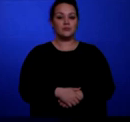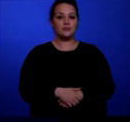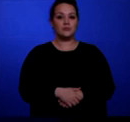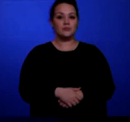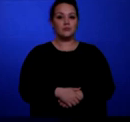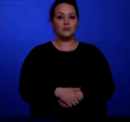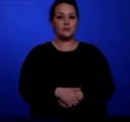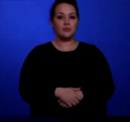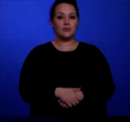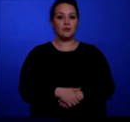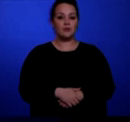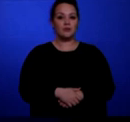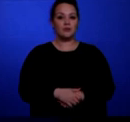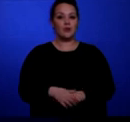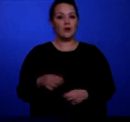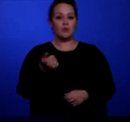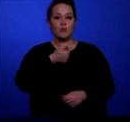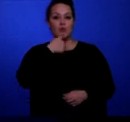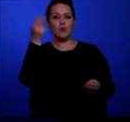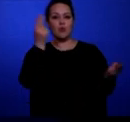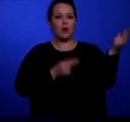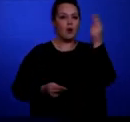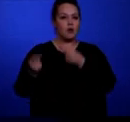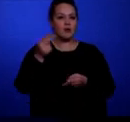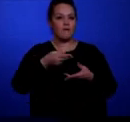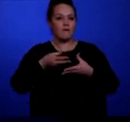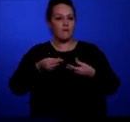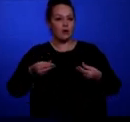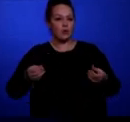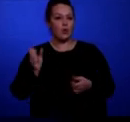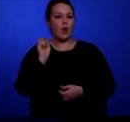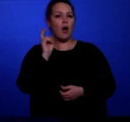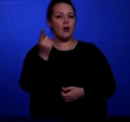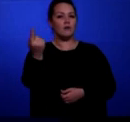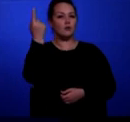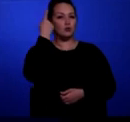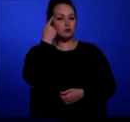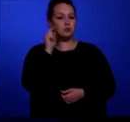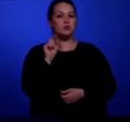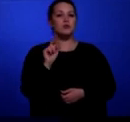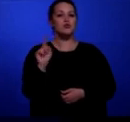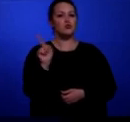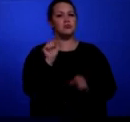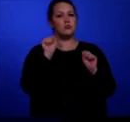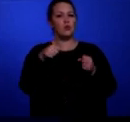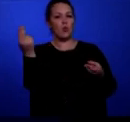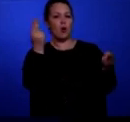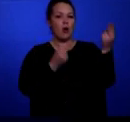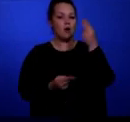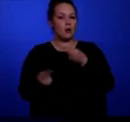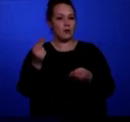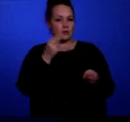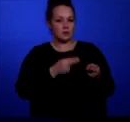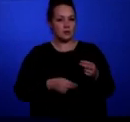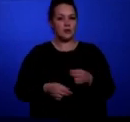с вами нарисуем весну. Как вы думаете, что мы можем с вами изобразить? Сейчас вам